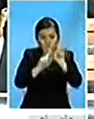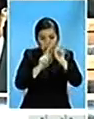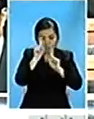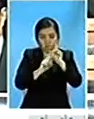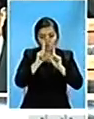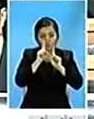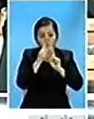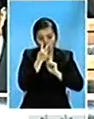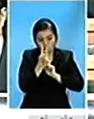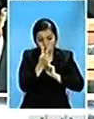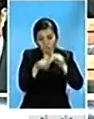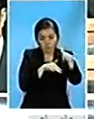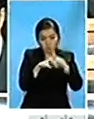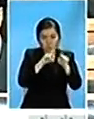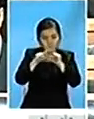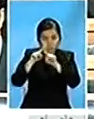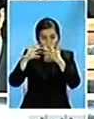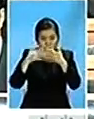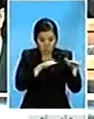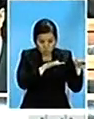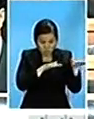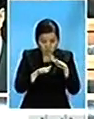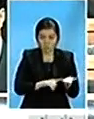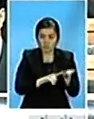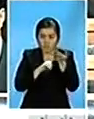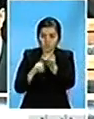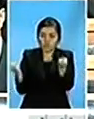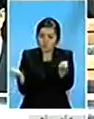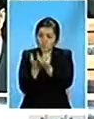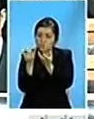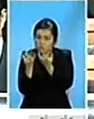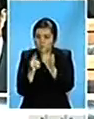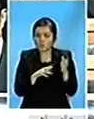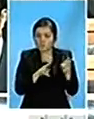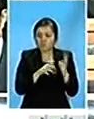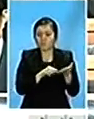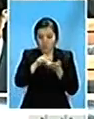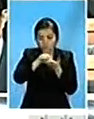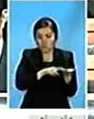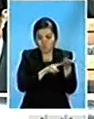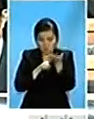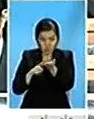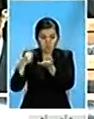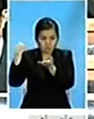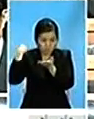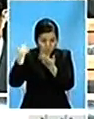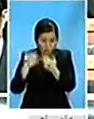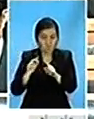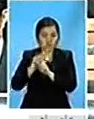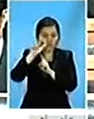ทพร้อมทั้งเสนอมาตรการลดผลกระทบข้อ3สำหรับโครงการที่มีความพร้อม